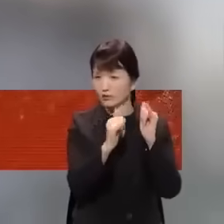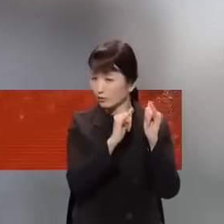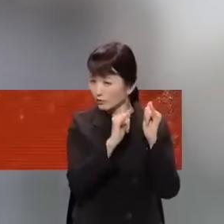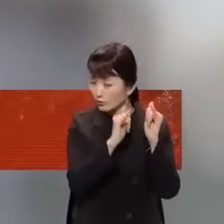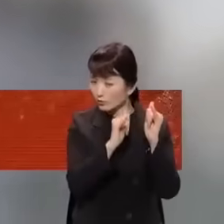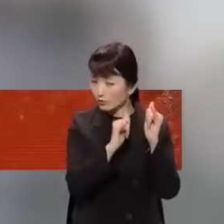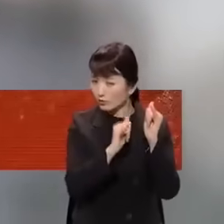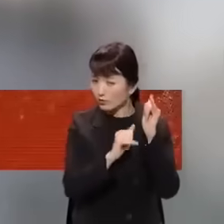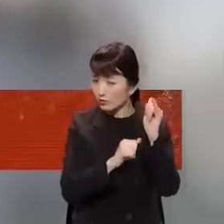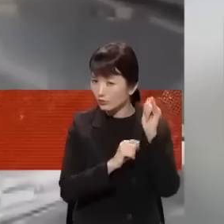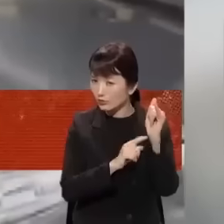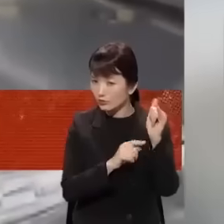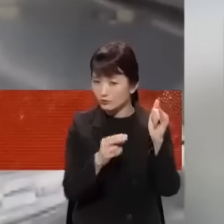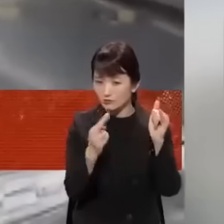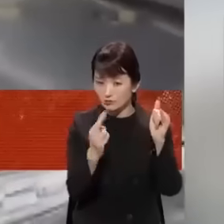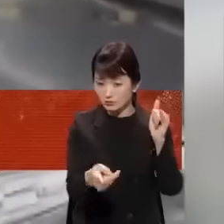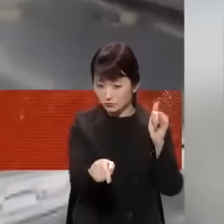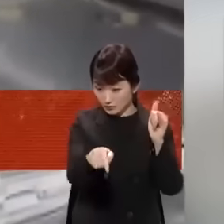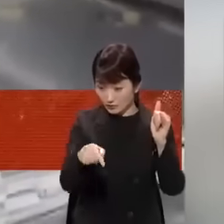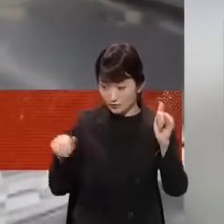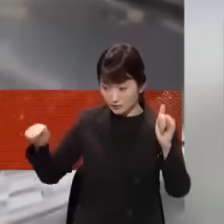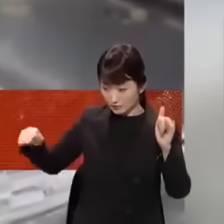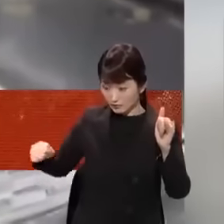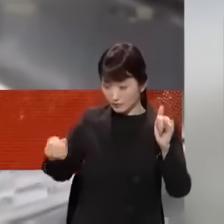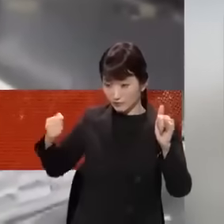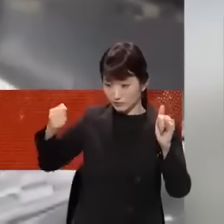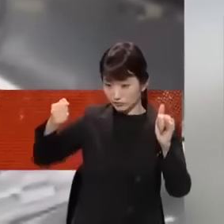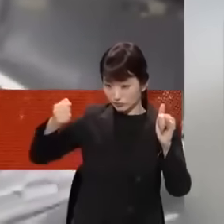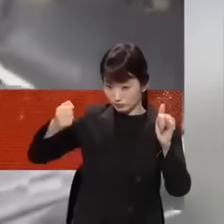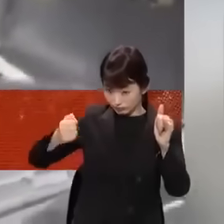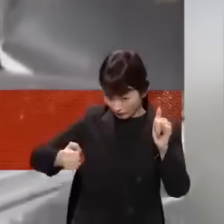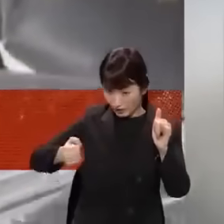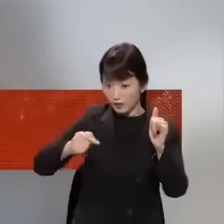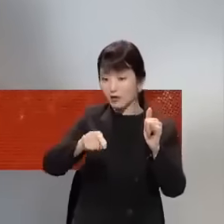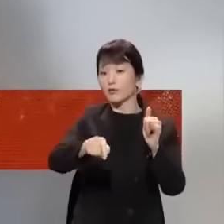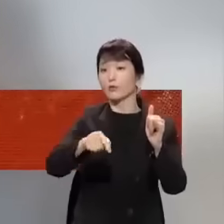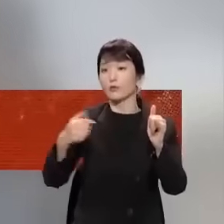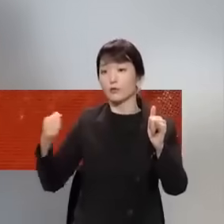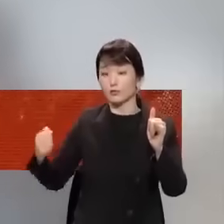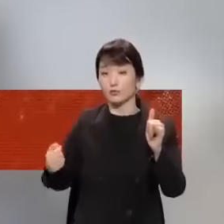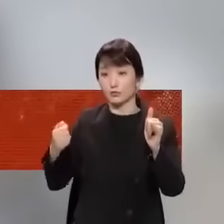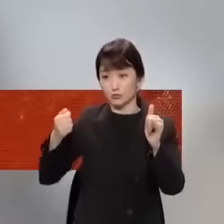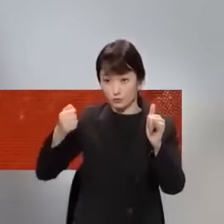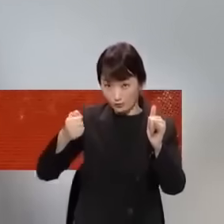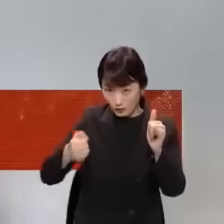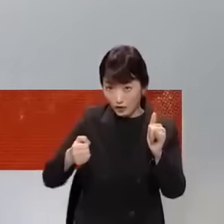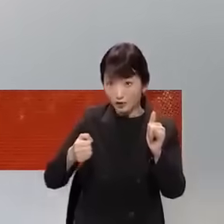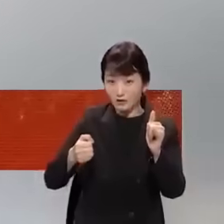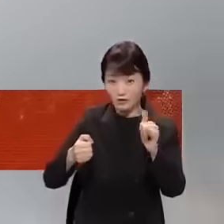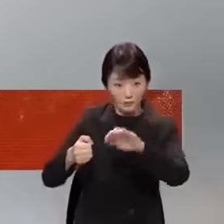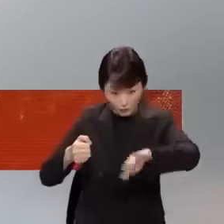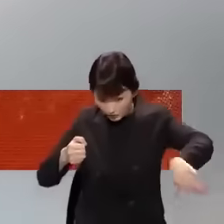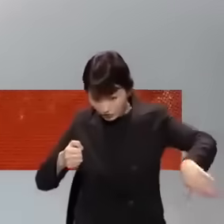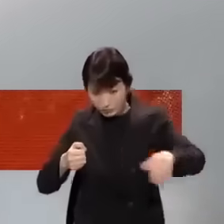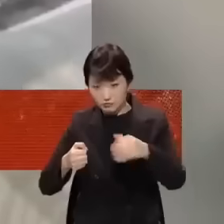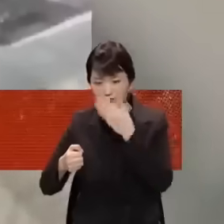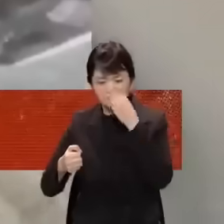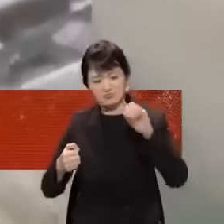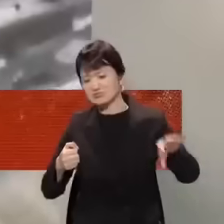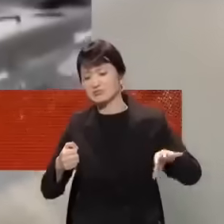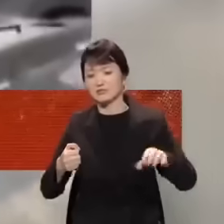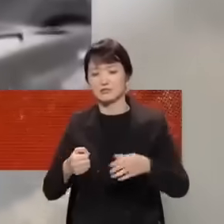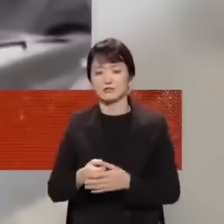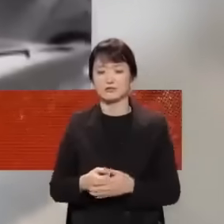이제 저 빈 공간 발견했으니까 이제 차를 대려고 하잖아요, 운전자가. 근데 뭘 좀 비켜주세요. 그러니까 무시하고 통화만